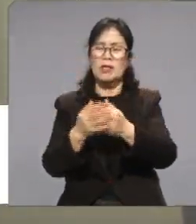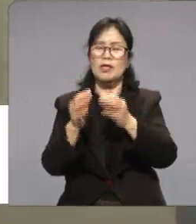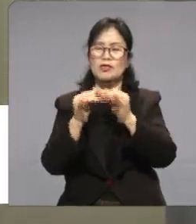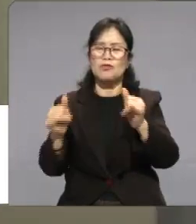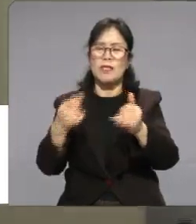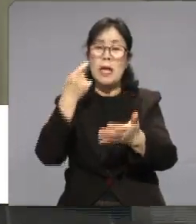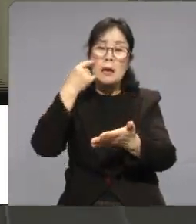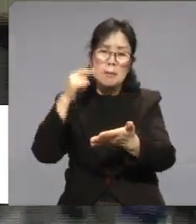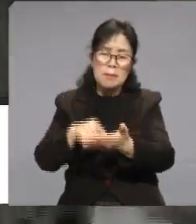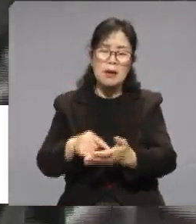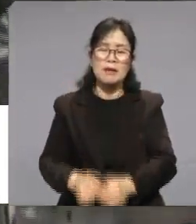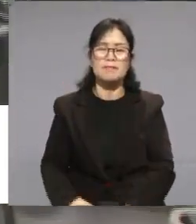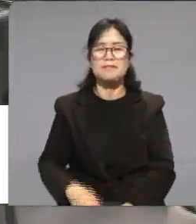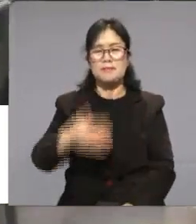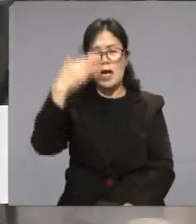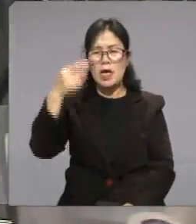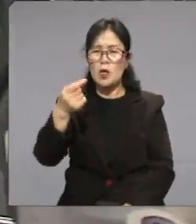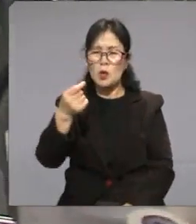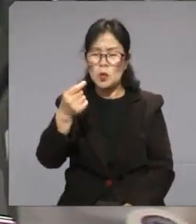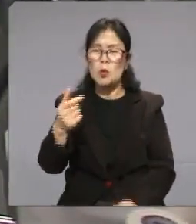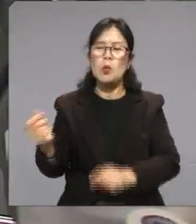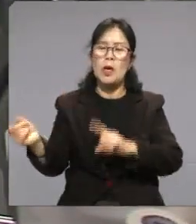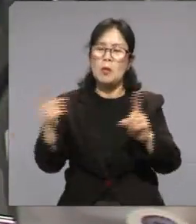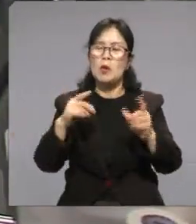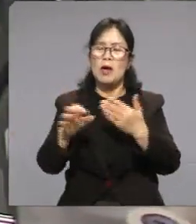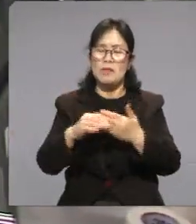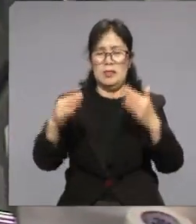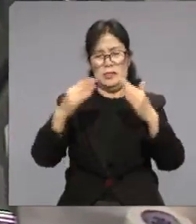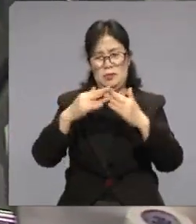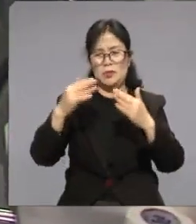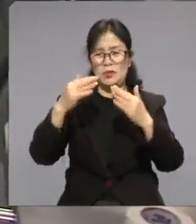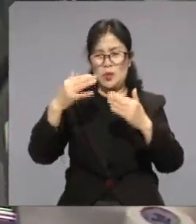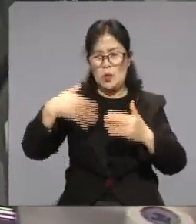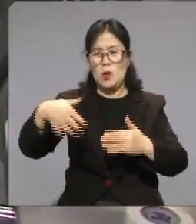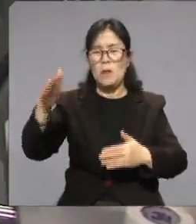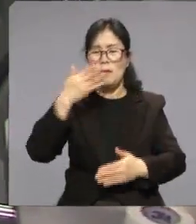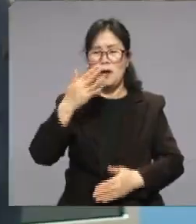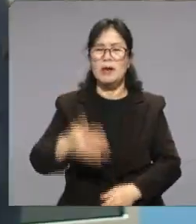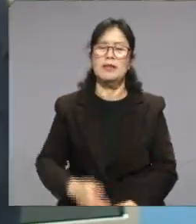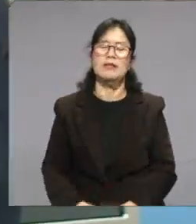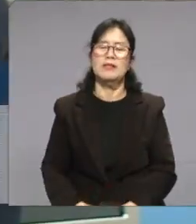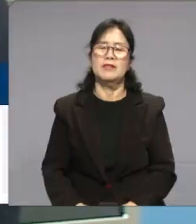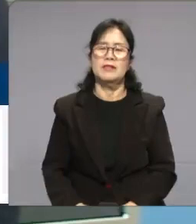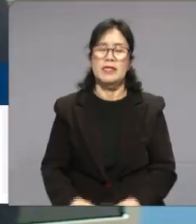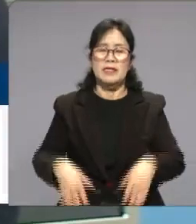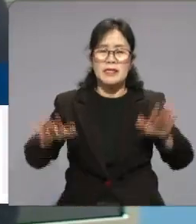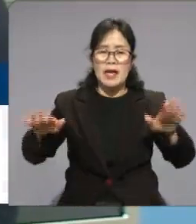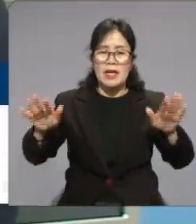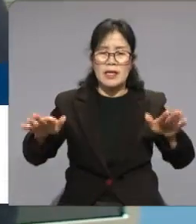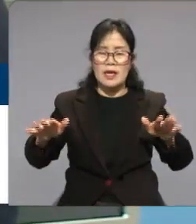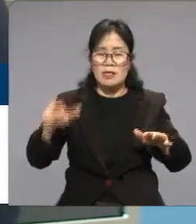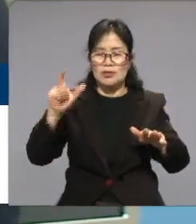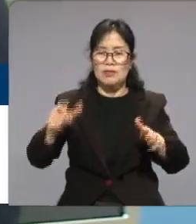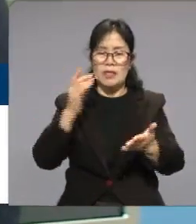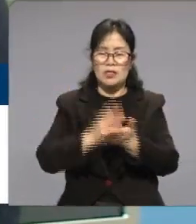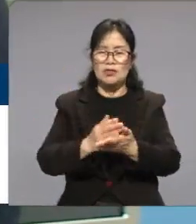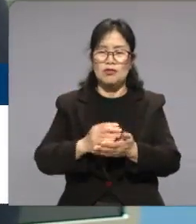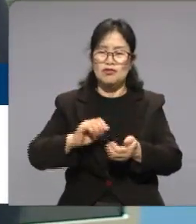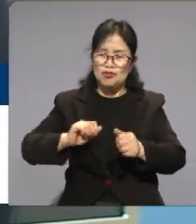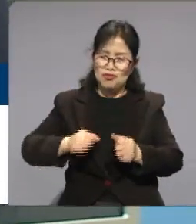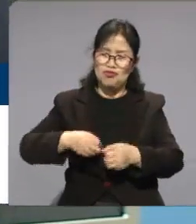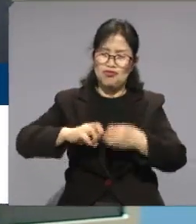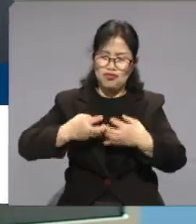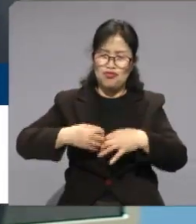발견됐습니다 다행히 조금만 더 회복하면 집으로 갈 수 있습니다 날개가 굳지 않도록 물리 치료를 진행을